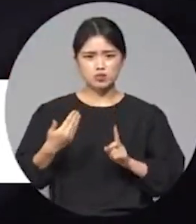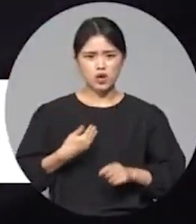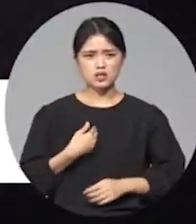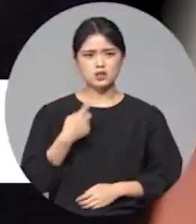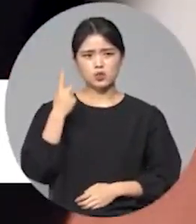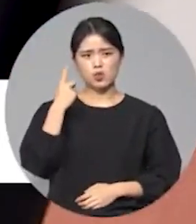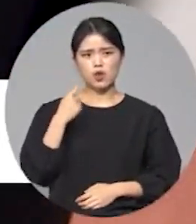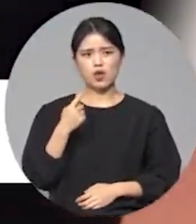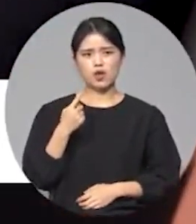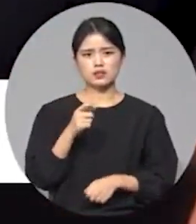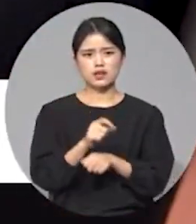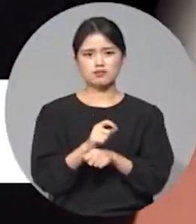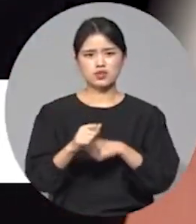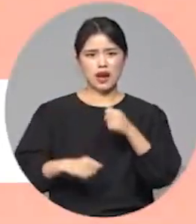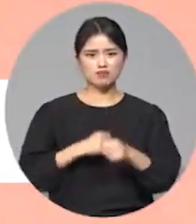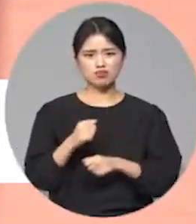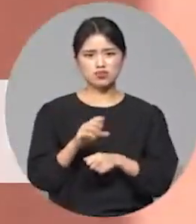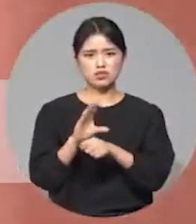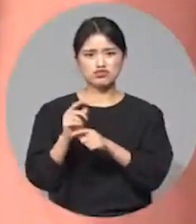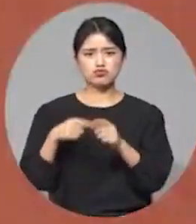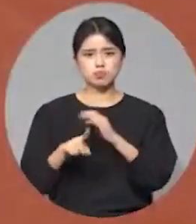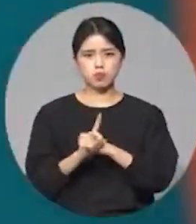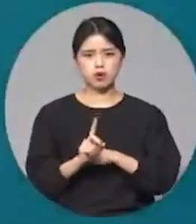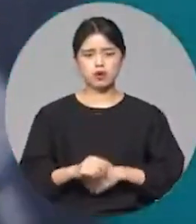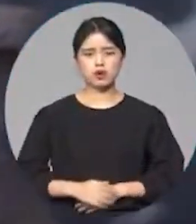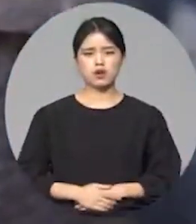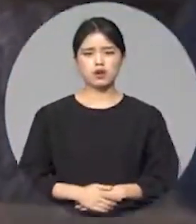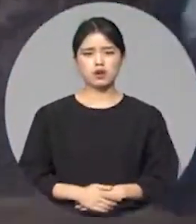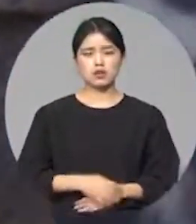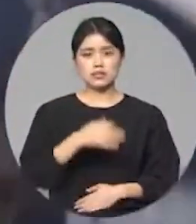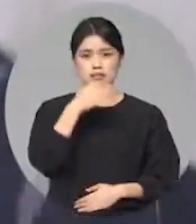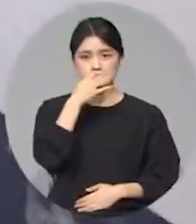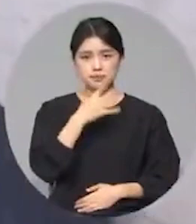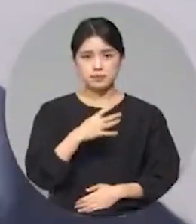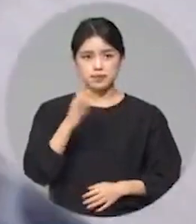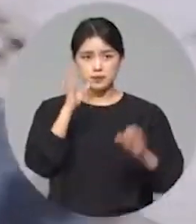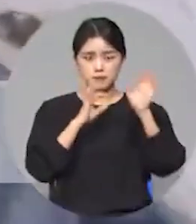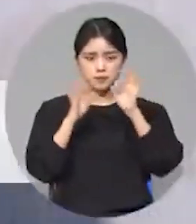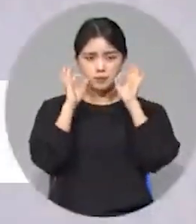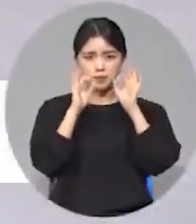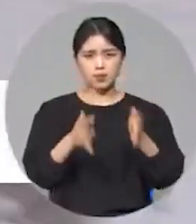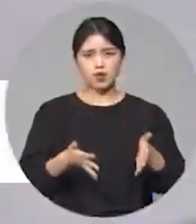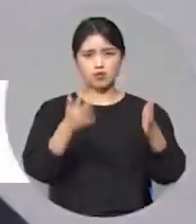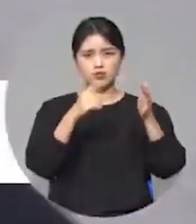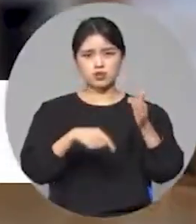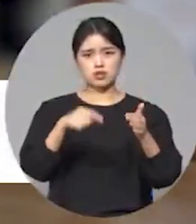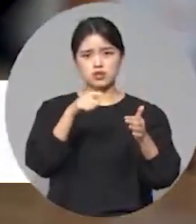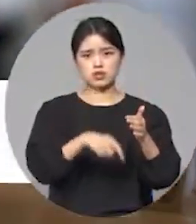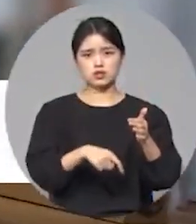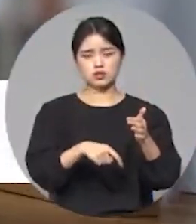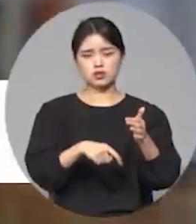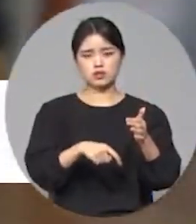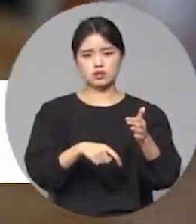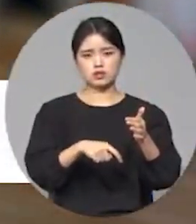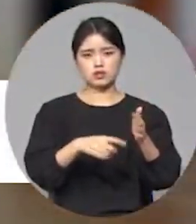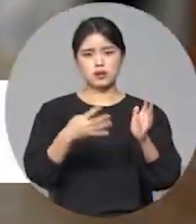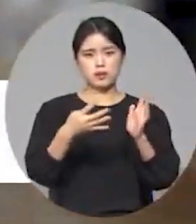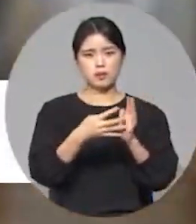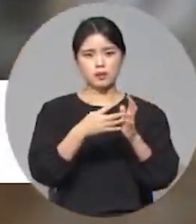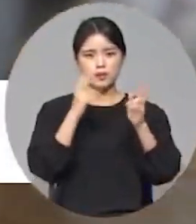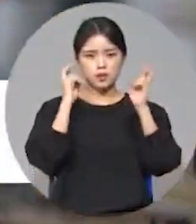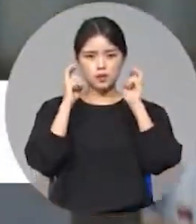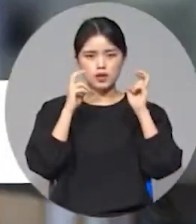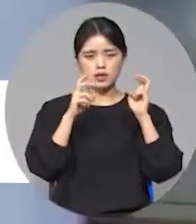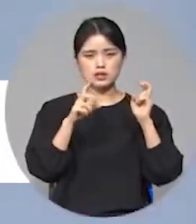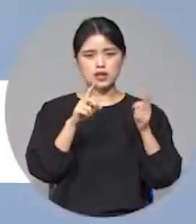약간 왜 넘사람을 왜 찍는 거야. 우여곡절 끝에 살펴본 건물 안에서는 장수팜 영농조합의